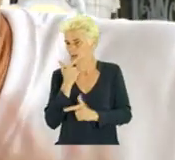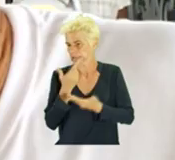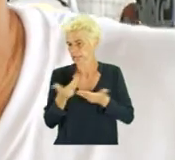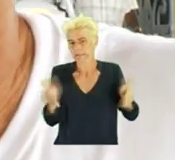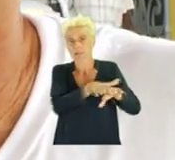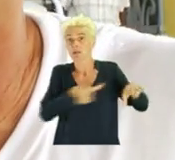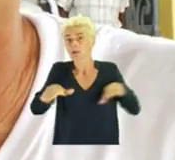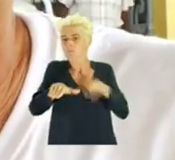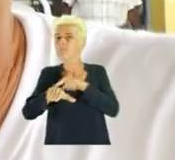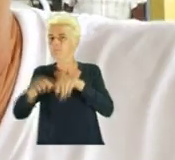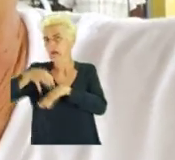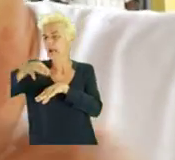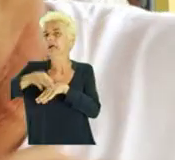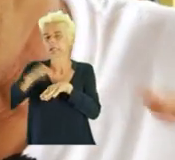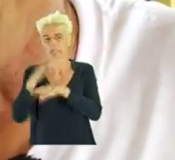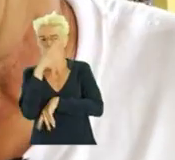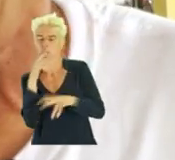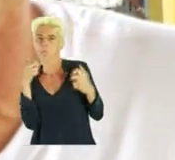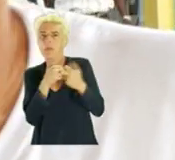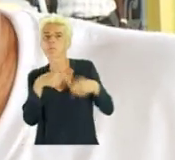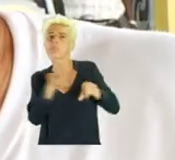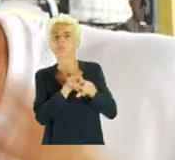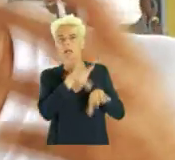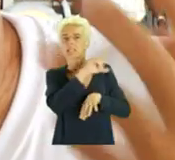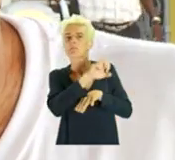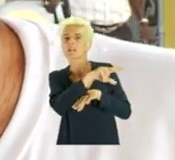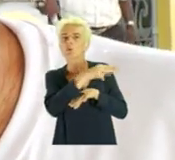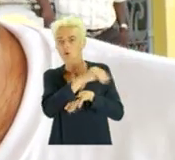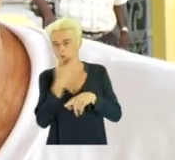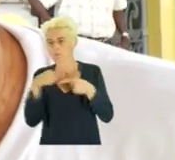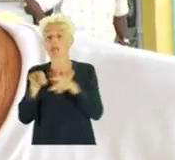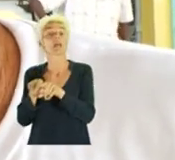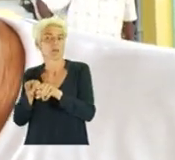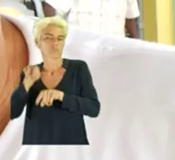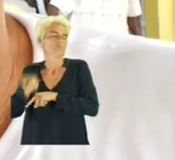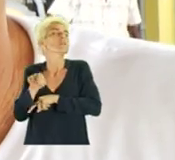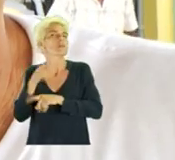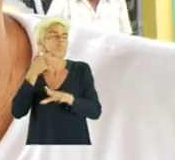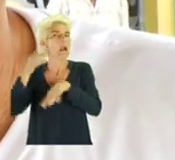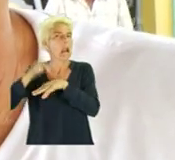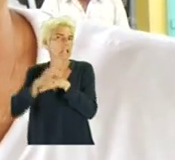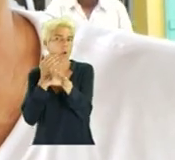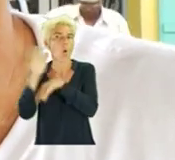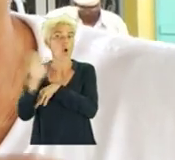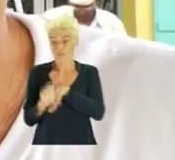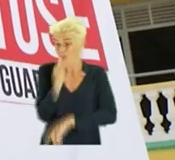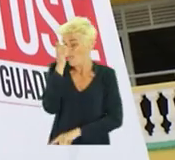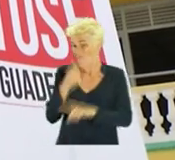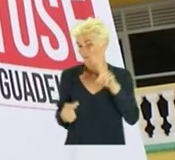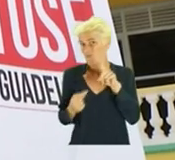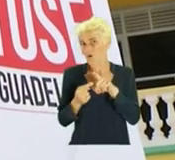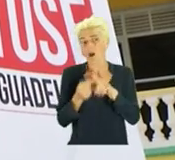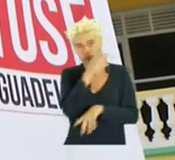sur une autre pathologie que la drépanocytose, mais qui ressemble beaucoup à la drépanocytose, qu'on appelle la bêta-thalassémie. Et cette année, le premier